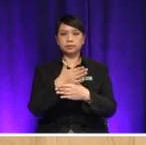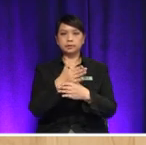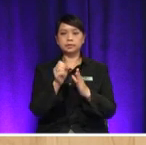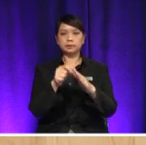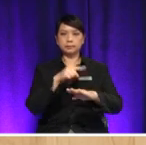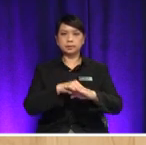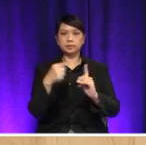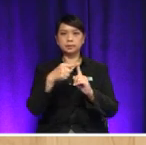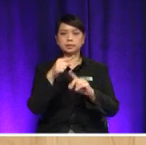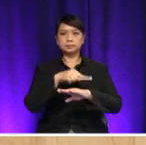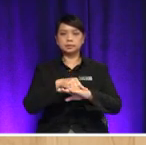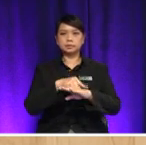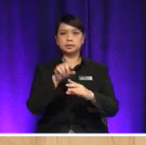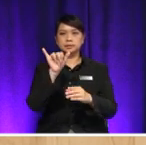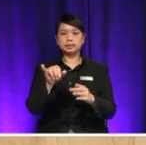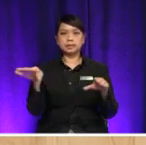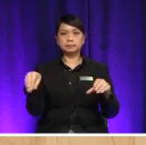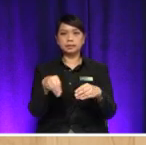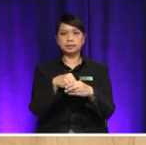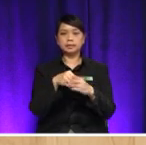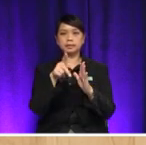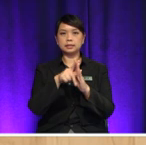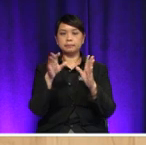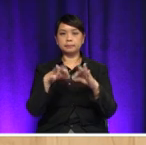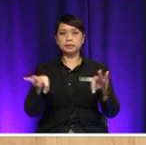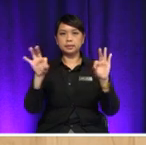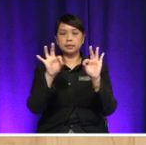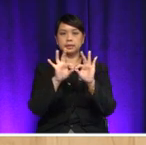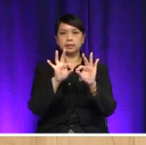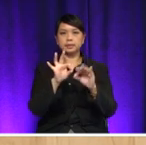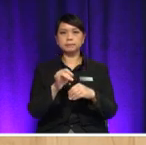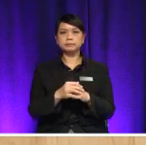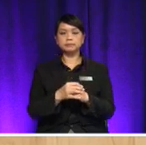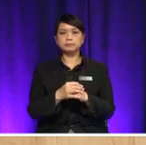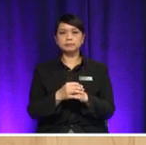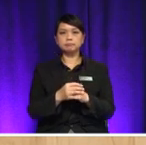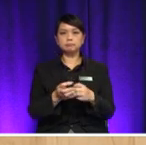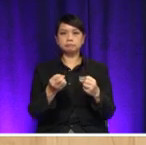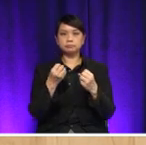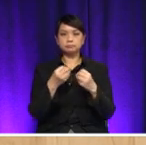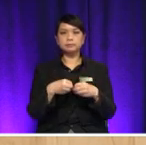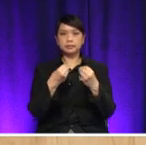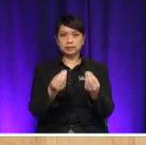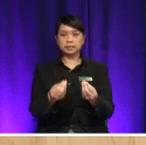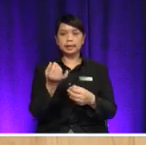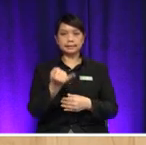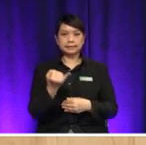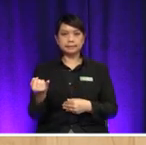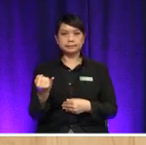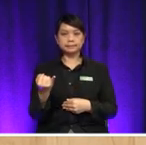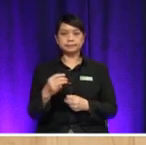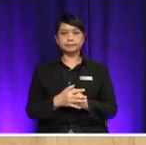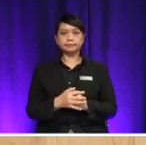yang melibatkan kepentingan yaitu pemberat bagi setiap item nampak definisi macam peninggalan